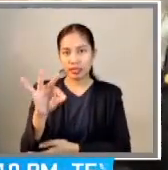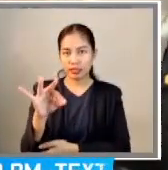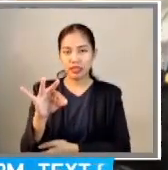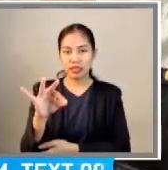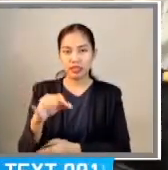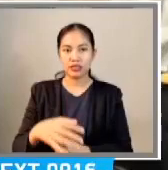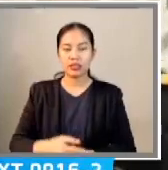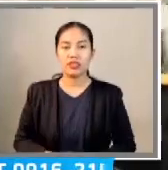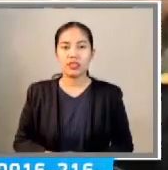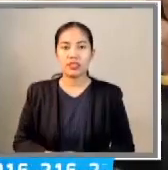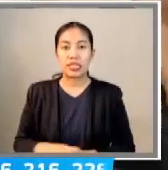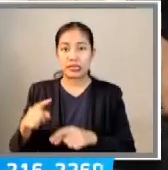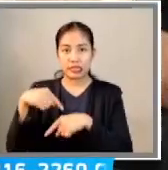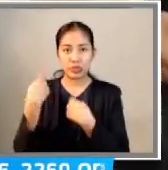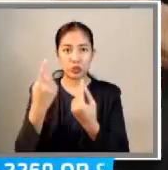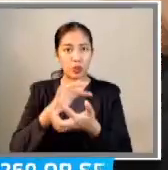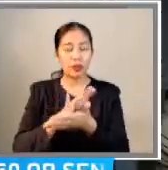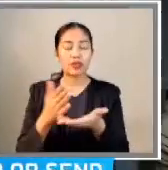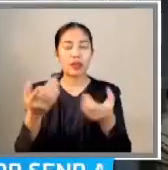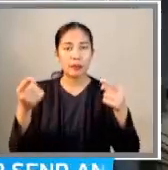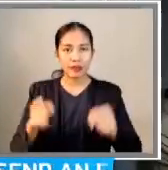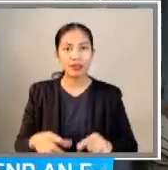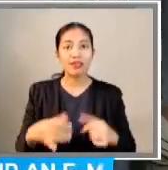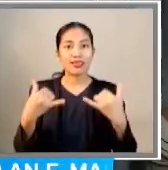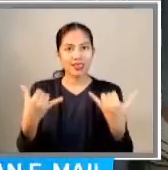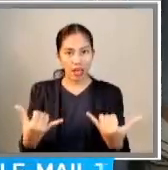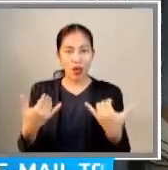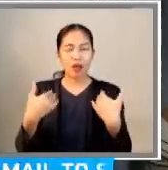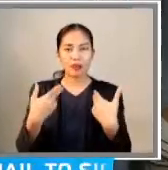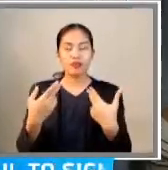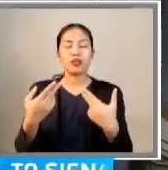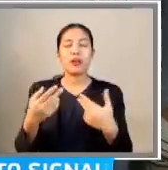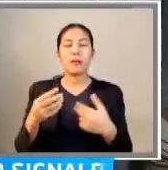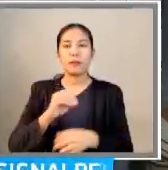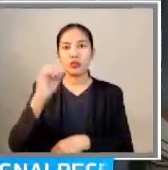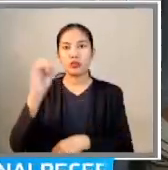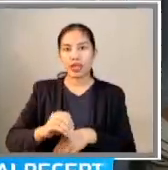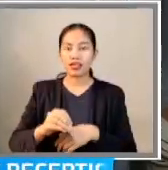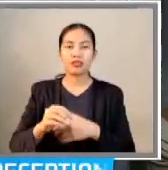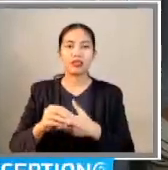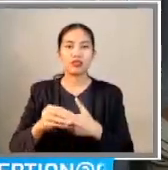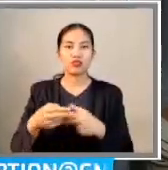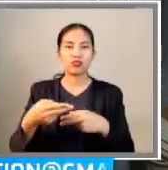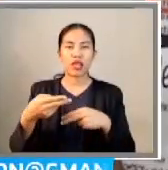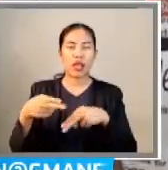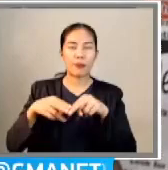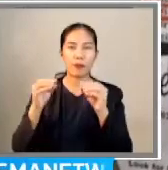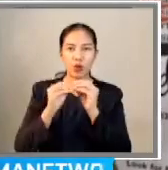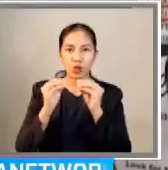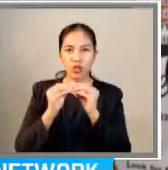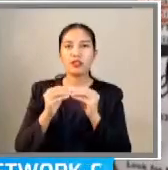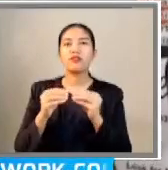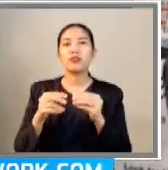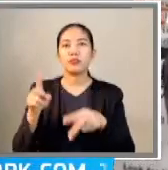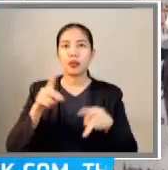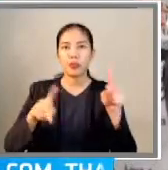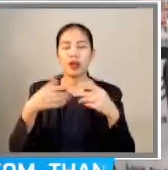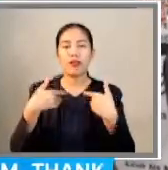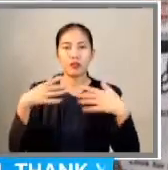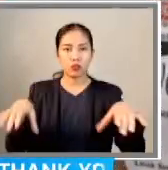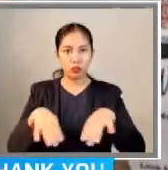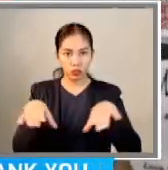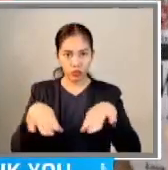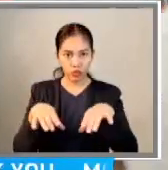Sa pinakahuling labor force survey, tinatayang nasa 49.7 million na mga Pilipino ang may trabaho. Samantala, sa